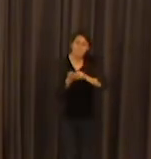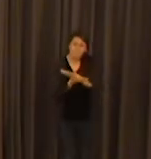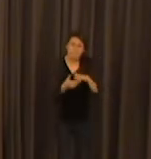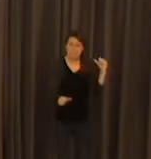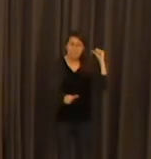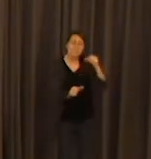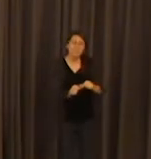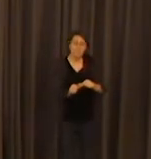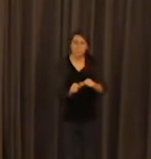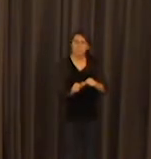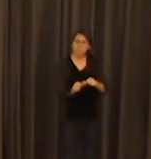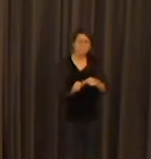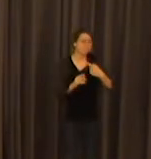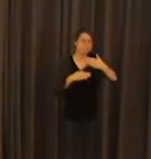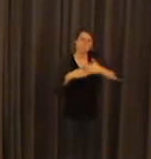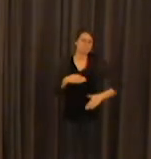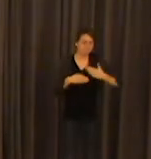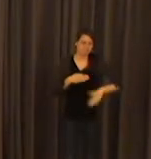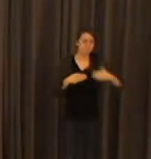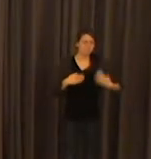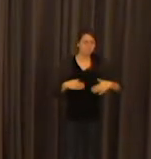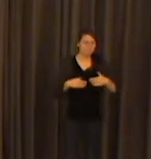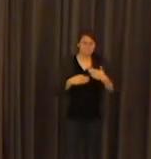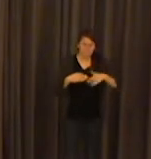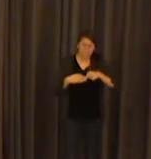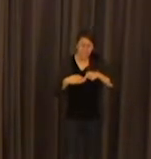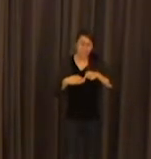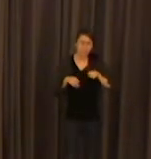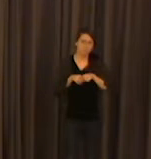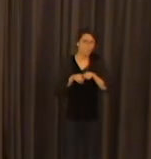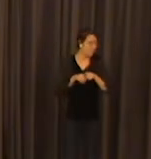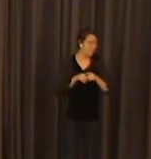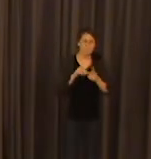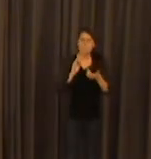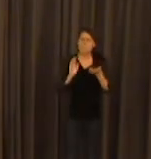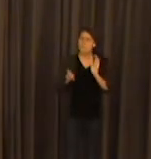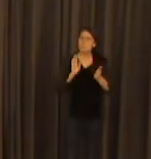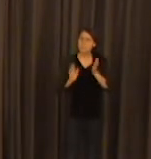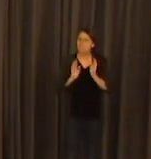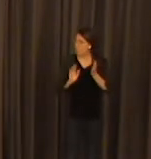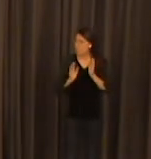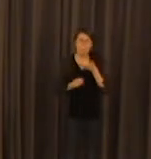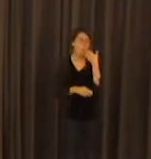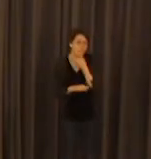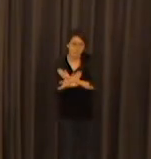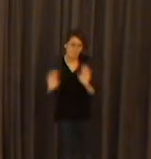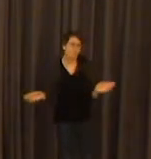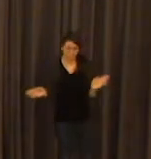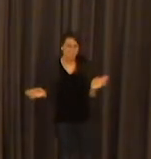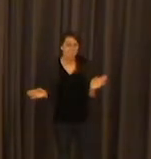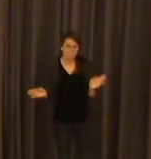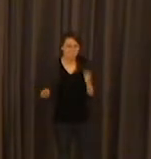ara estava limitat a la formació a oients. No? I moltes gràcies,